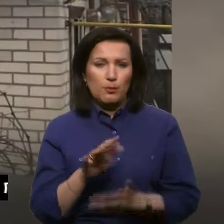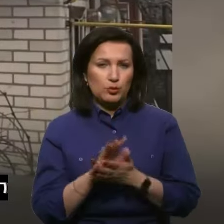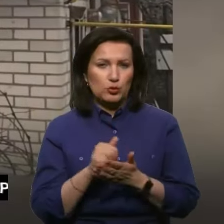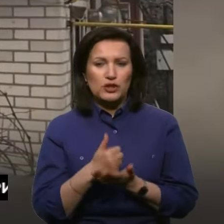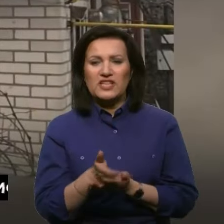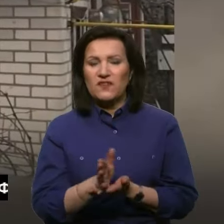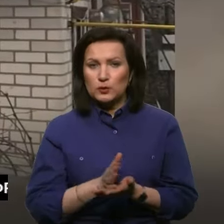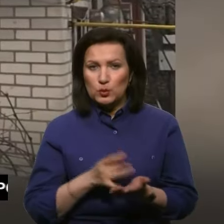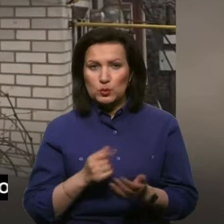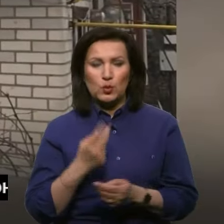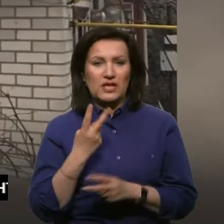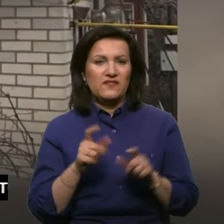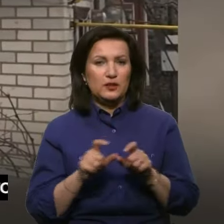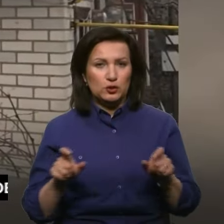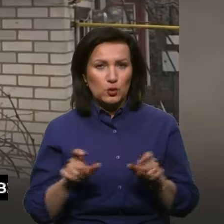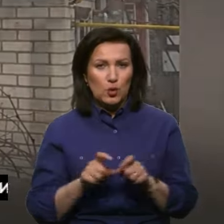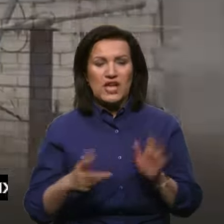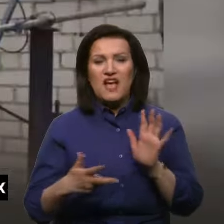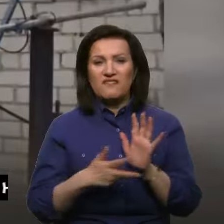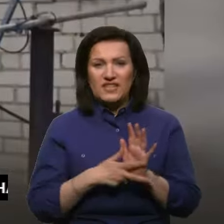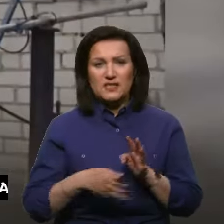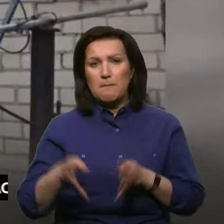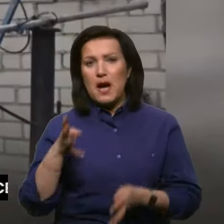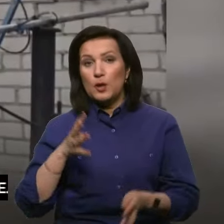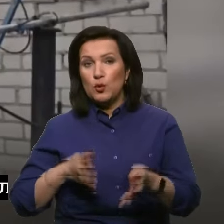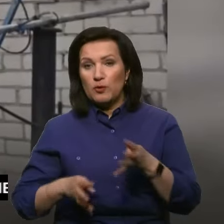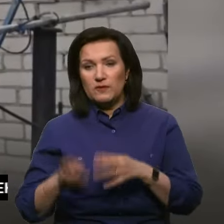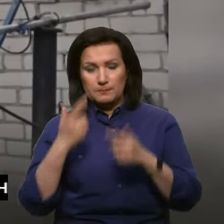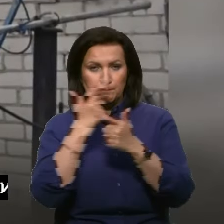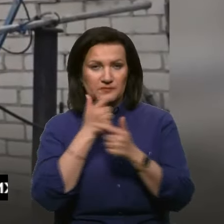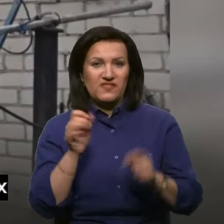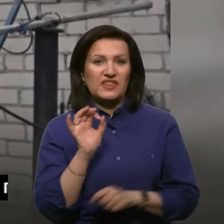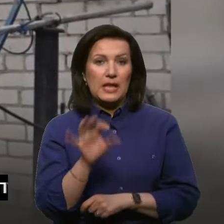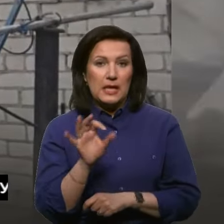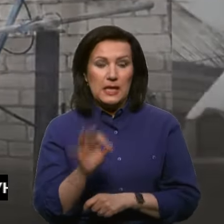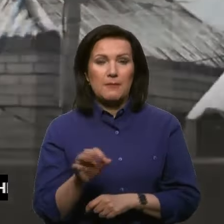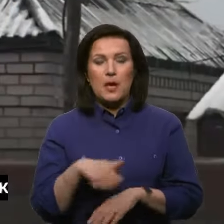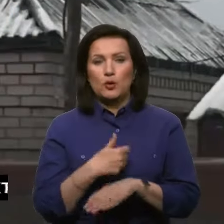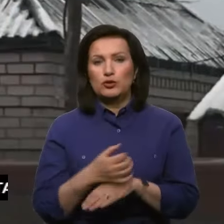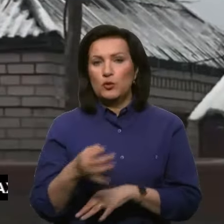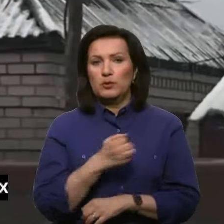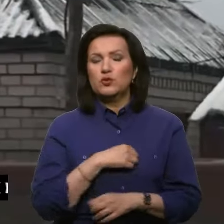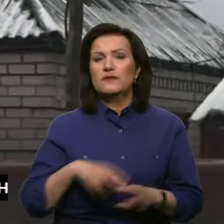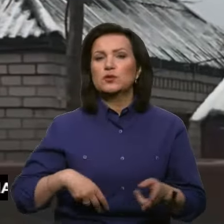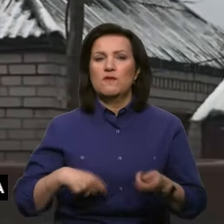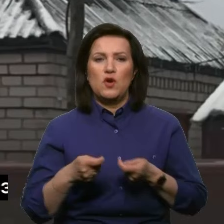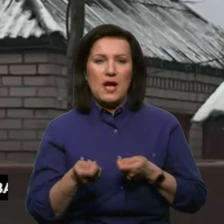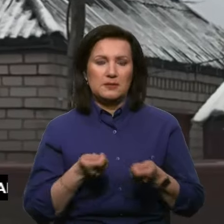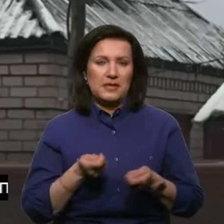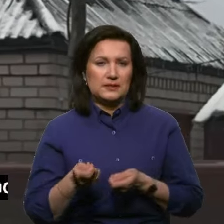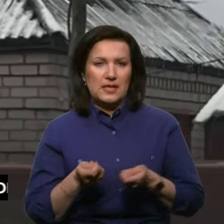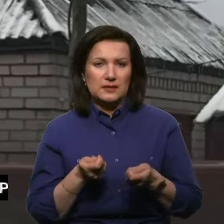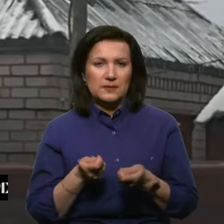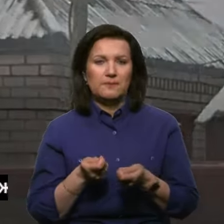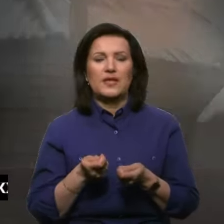Пошкоджені інфраструктура, дві школи та 8 багатоповерхівок. Про це повідомив у телеграмі очільник обласної військової адміністрації Сергій